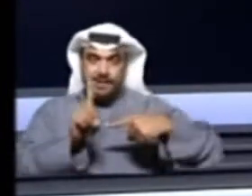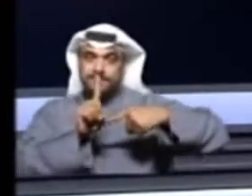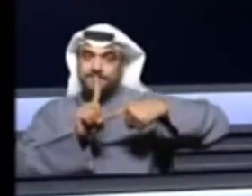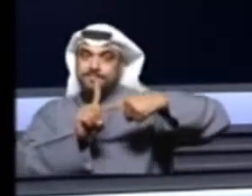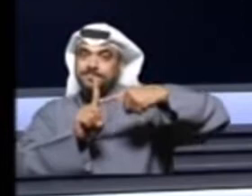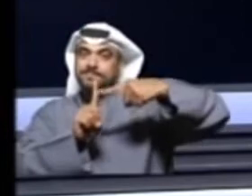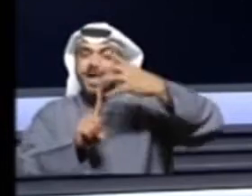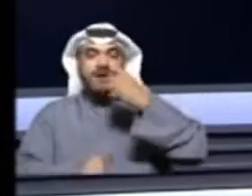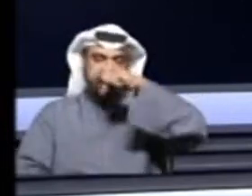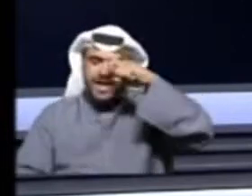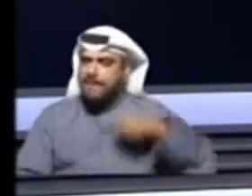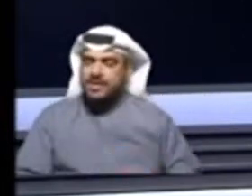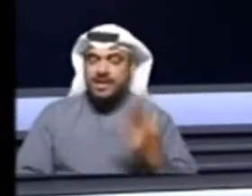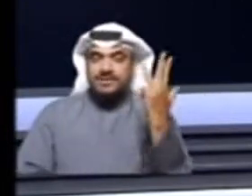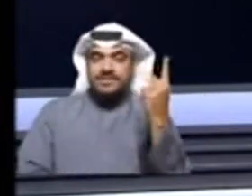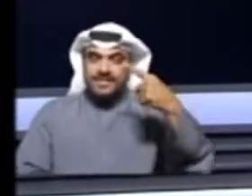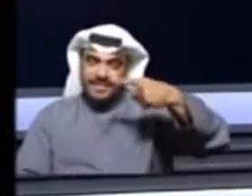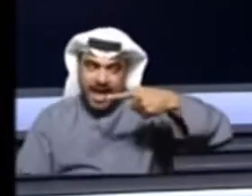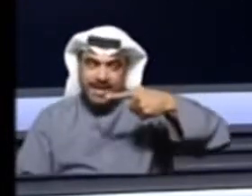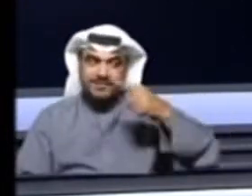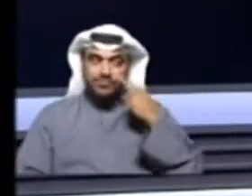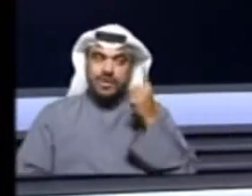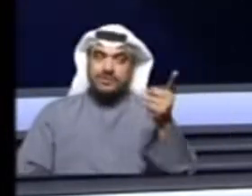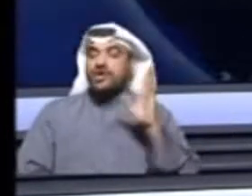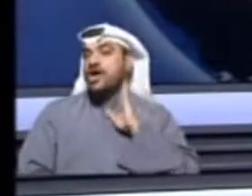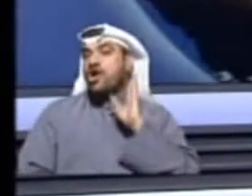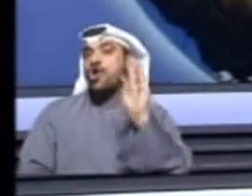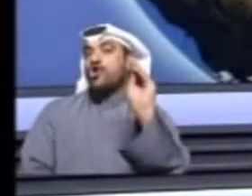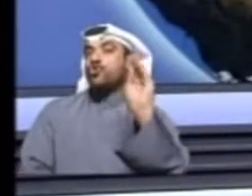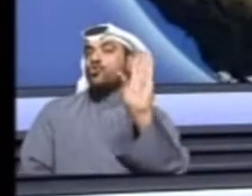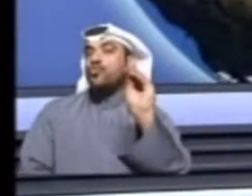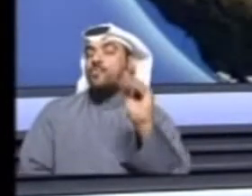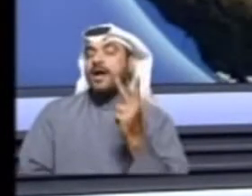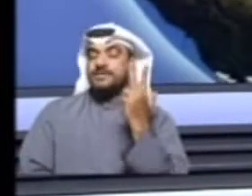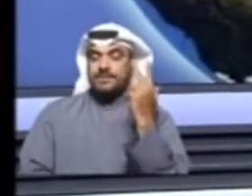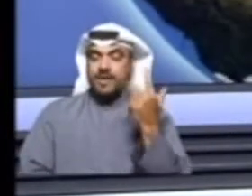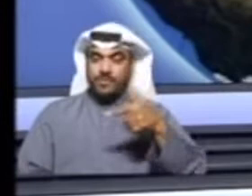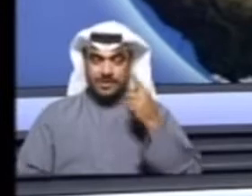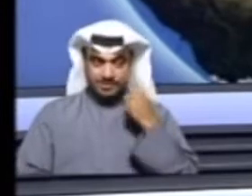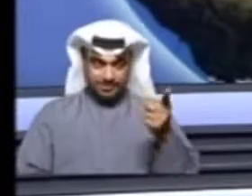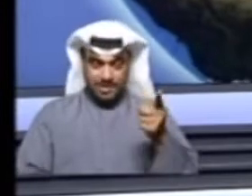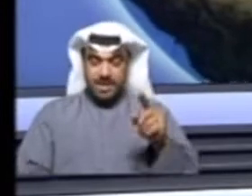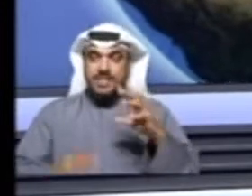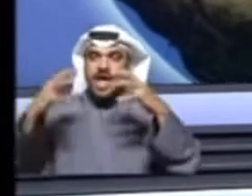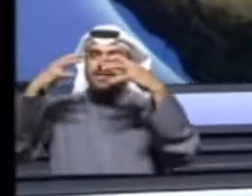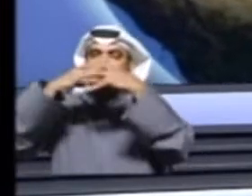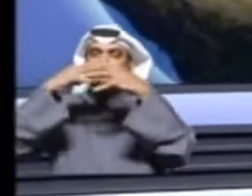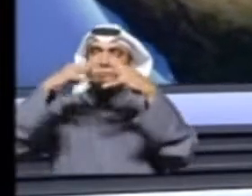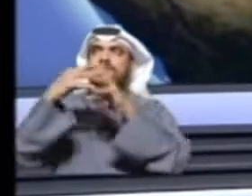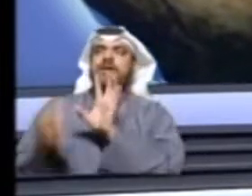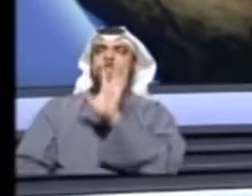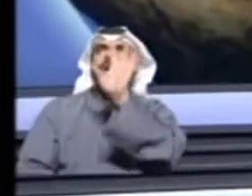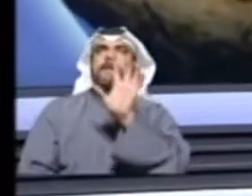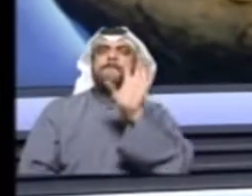مئوية، الرطوبة النسبية 37، الرؤية الأفقية 8 كيلو. تشير آخر تحديثات صور الأقمار الصناعية لتكون بعض السحب